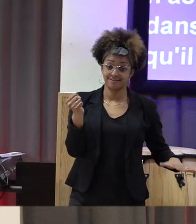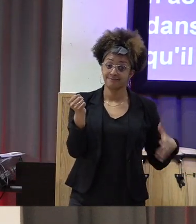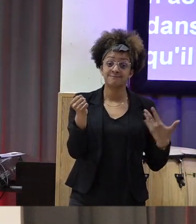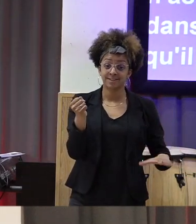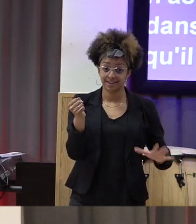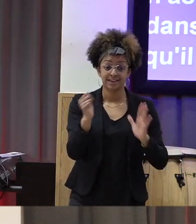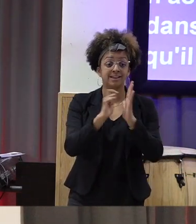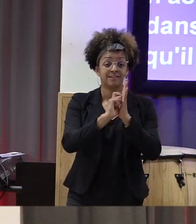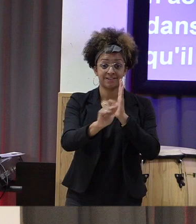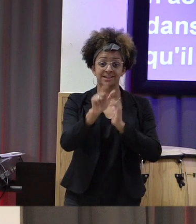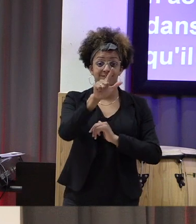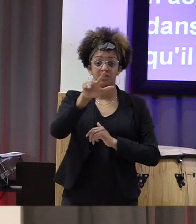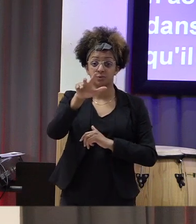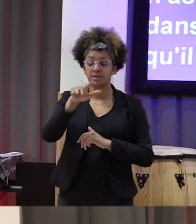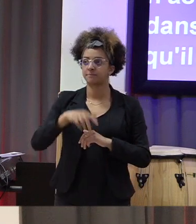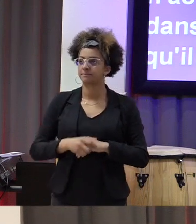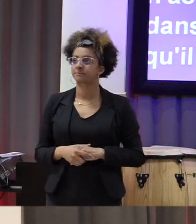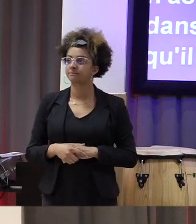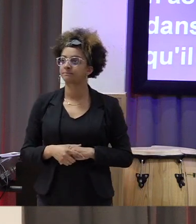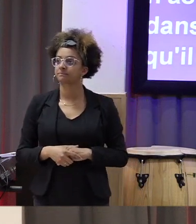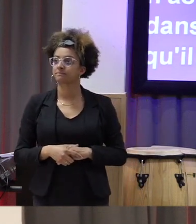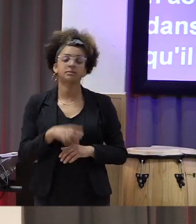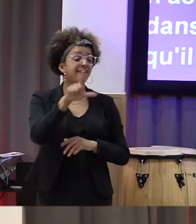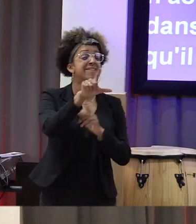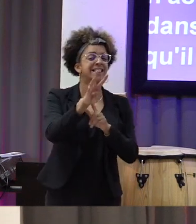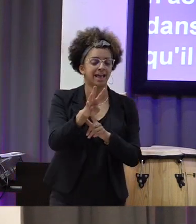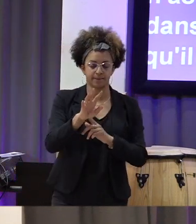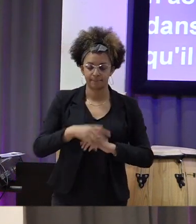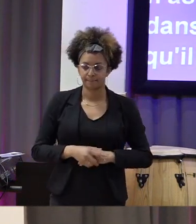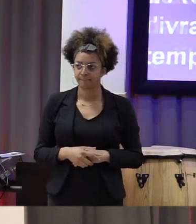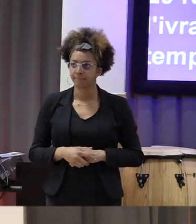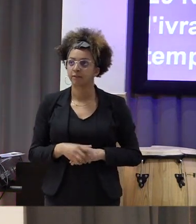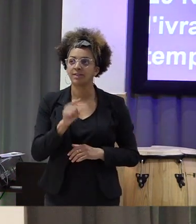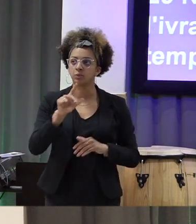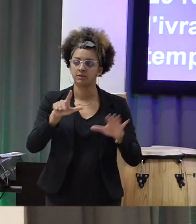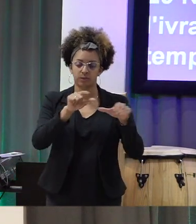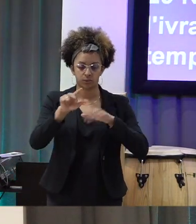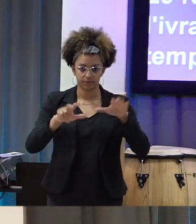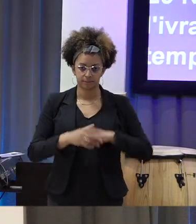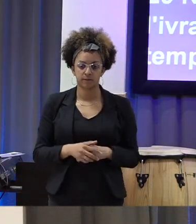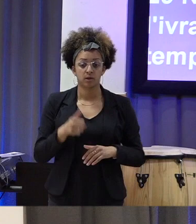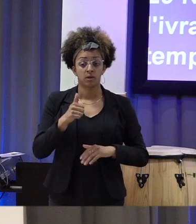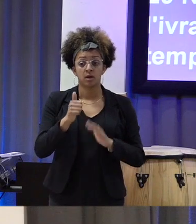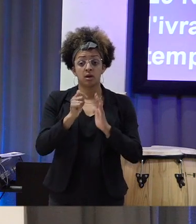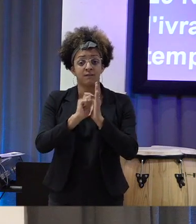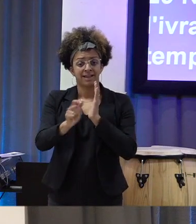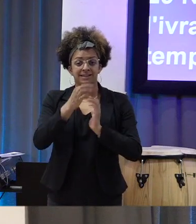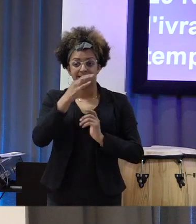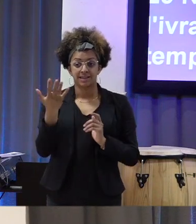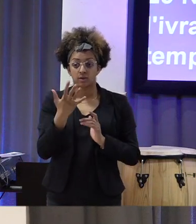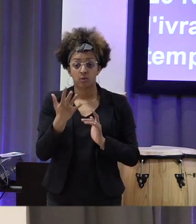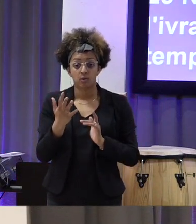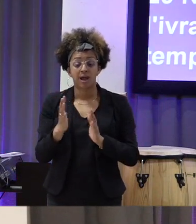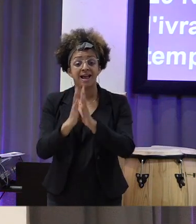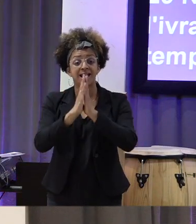30. Combien il est nécessaire pour l'Église de veiller.